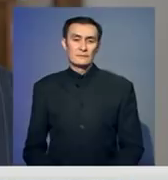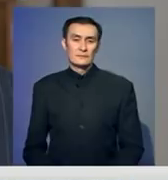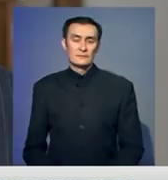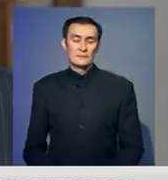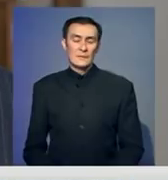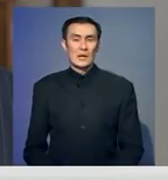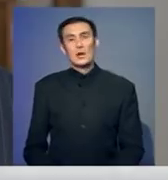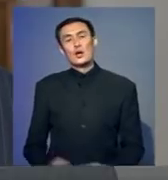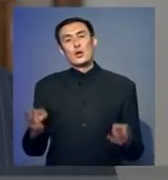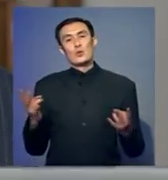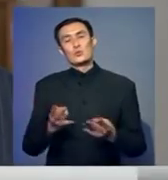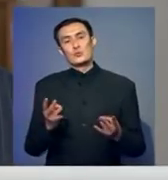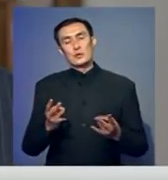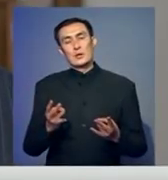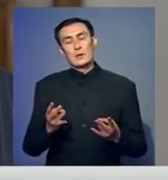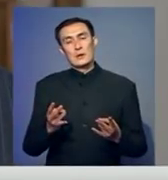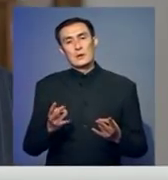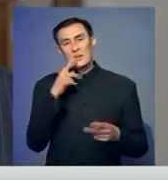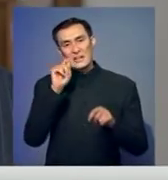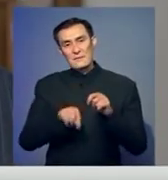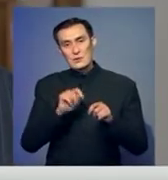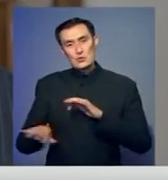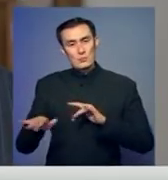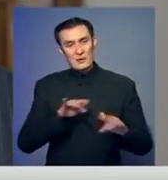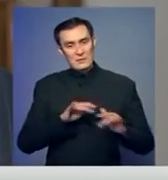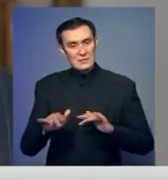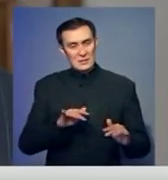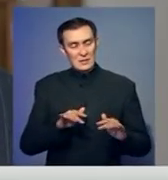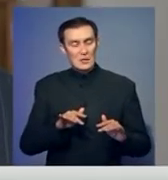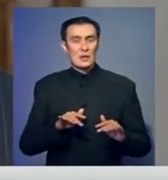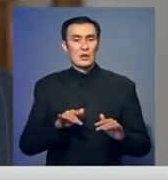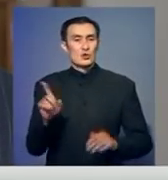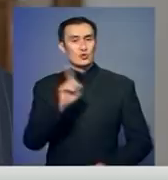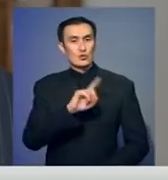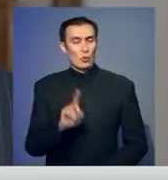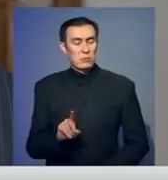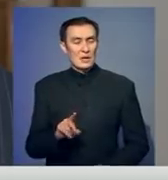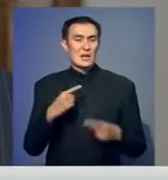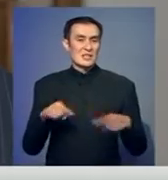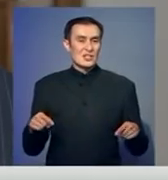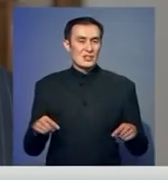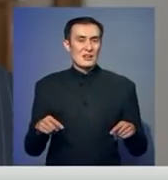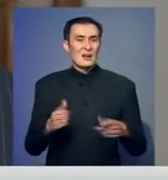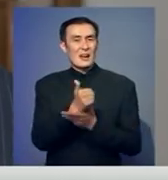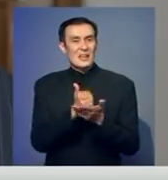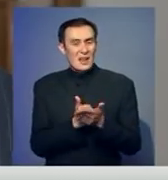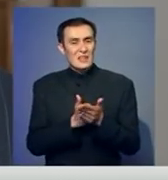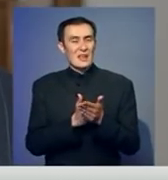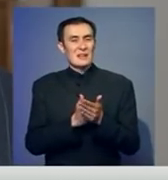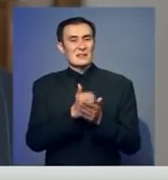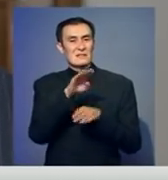Здесь, наверное, четко надо провести определенную какую-то ревизию для того, чтобы понять, чтобы вот те или иные вот хранения